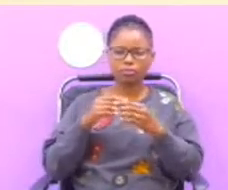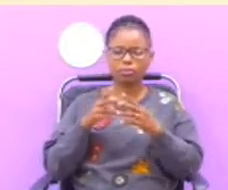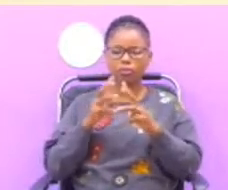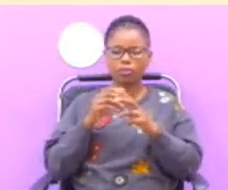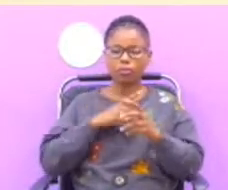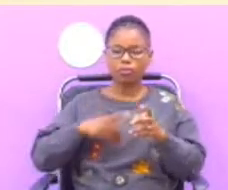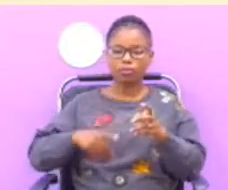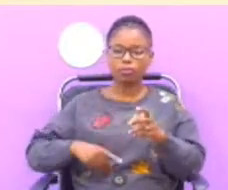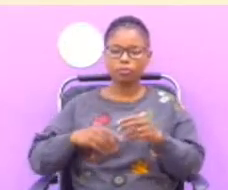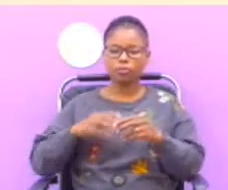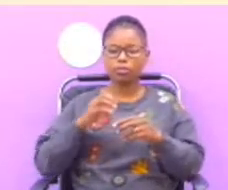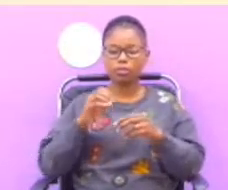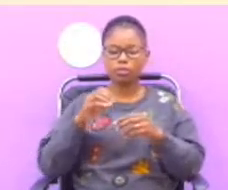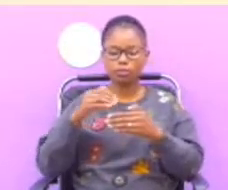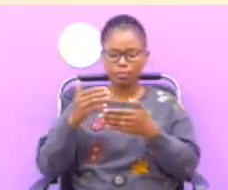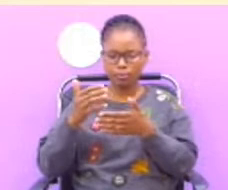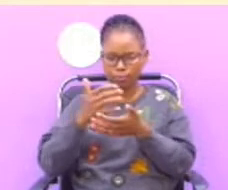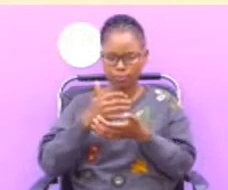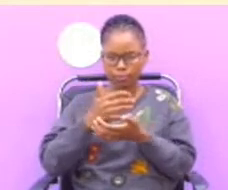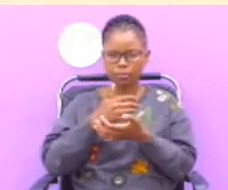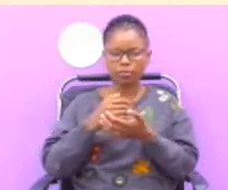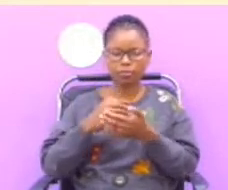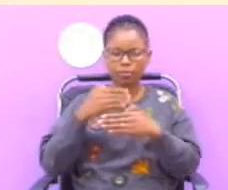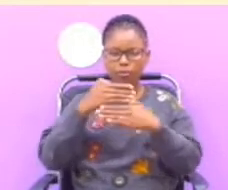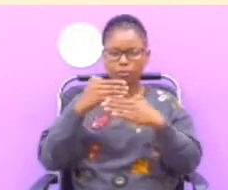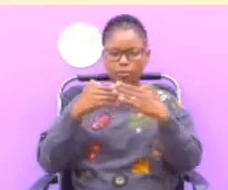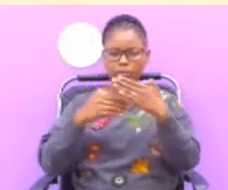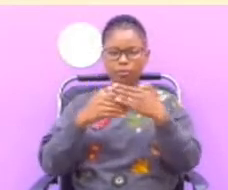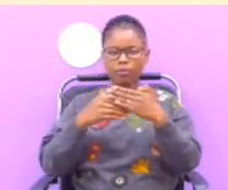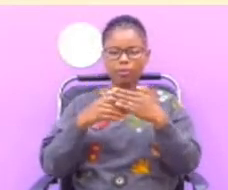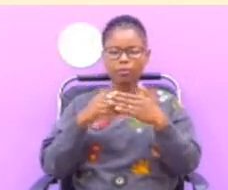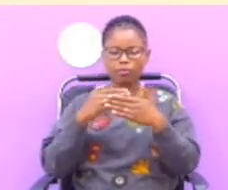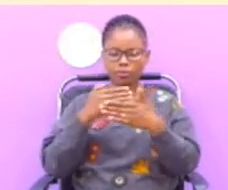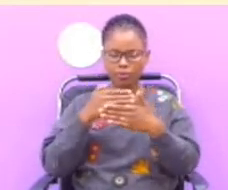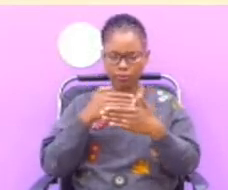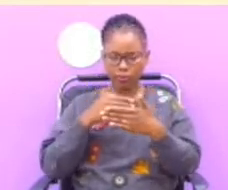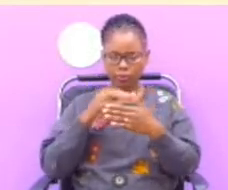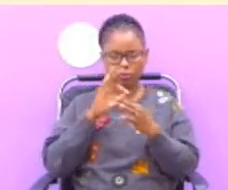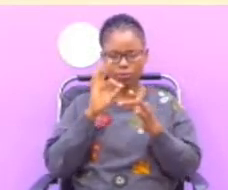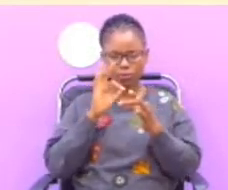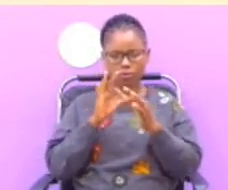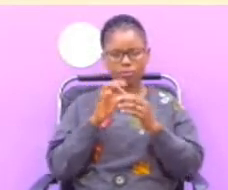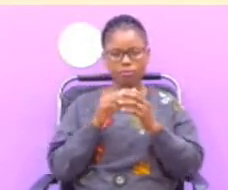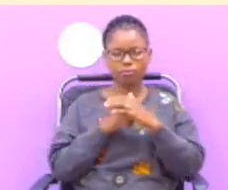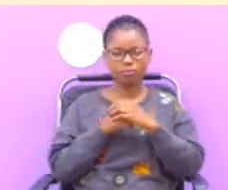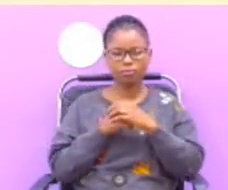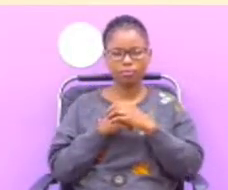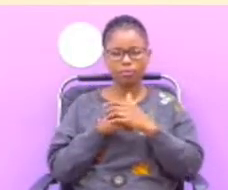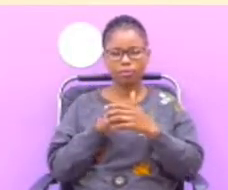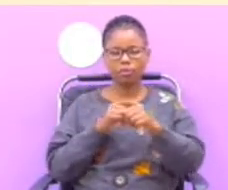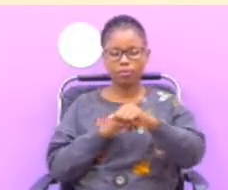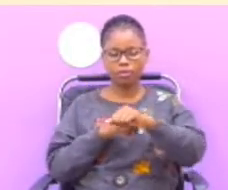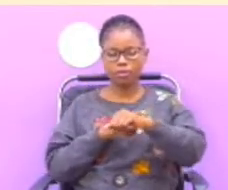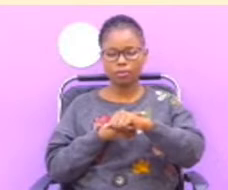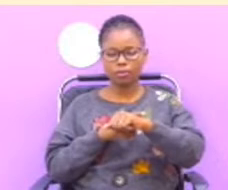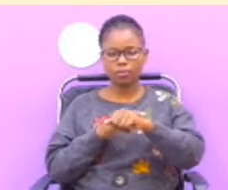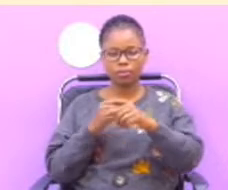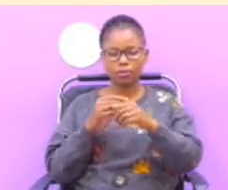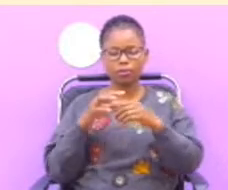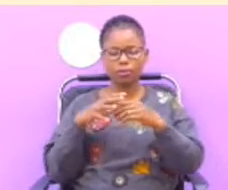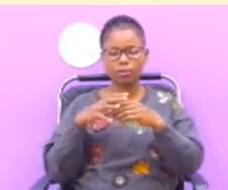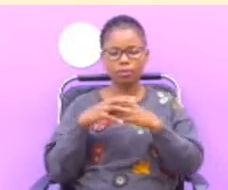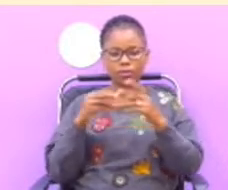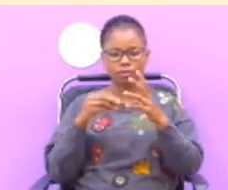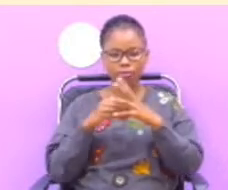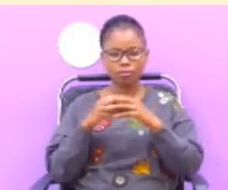Njũkĩrie mũmũkanĩro ũcio wakĩo. Ndĩgĩake o ta ũrĩa gĩatariĩ tene. Ngai ũkĩũmba mũndũ thĩ kĩambĩrĩria.